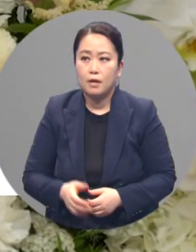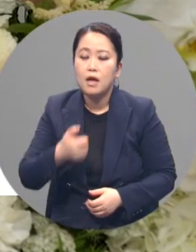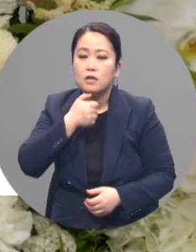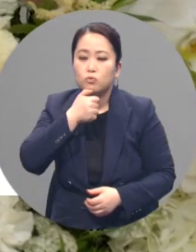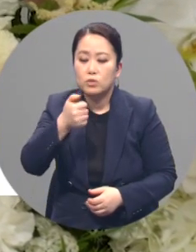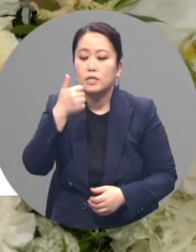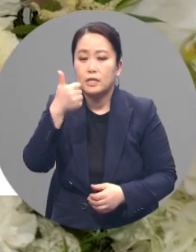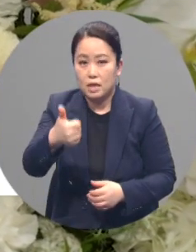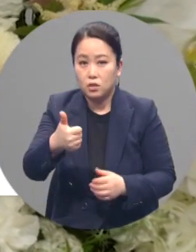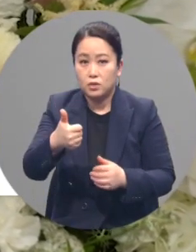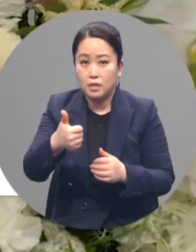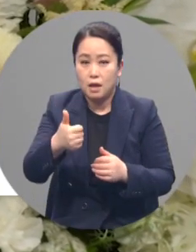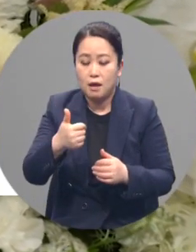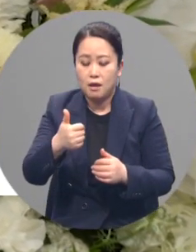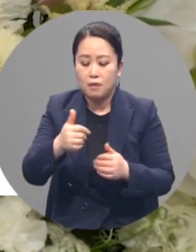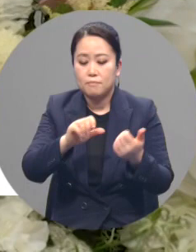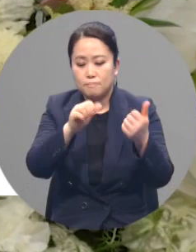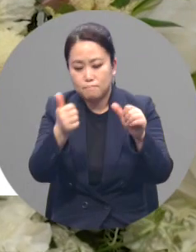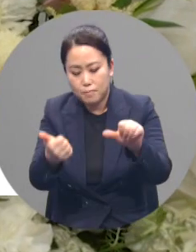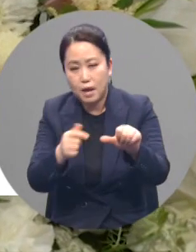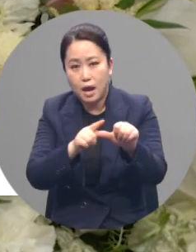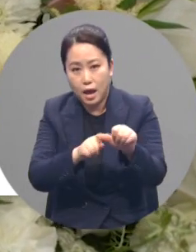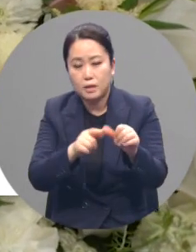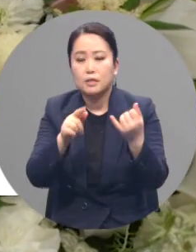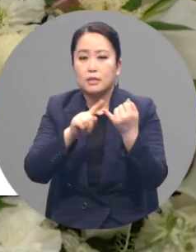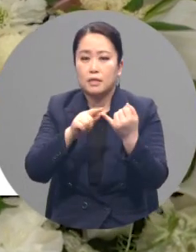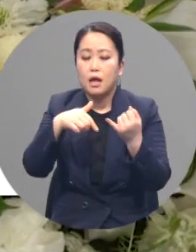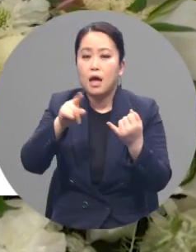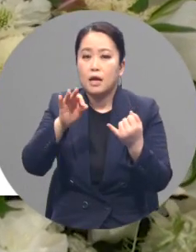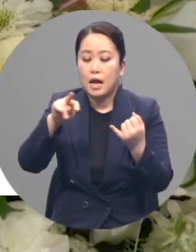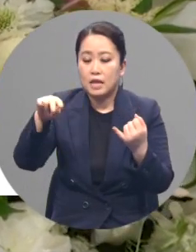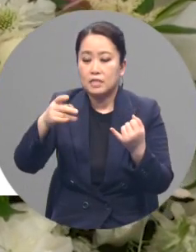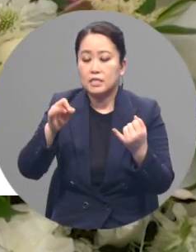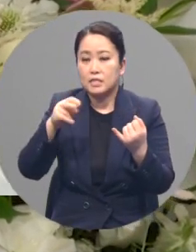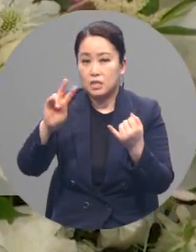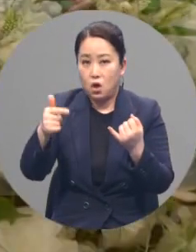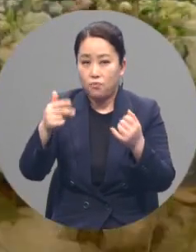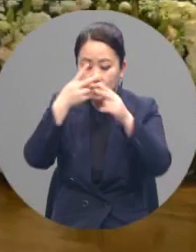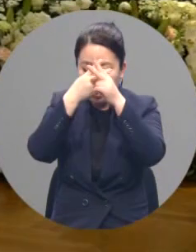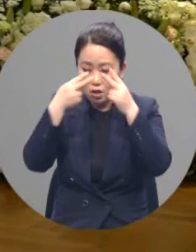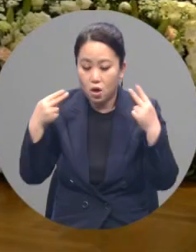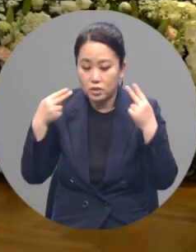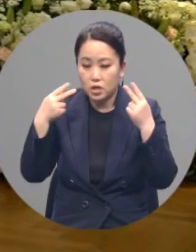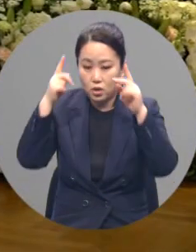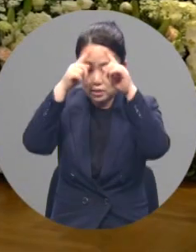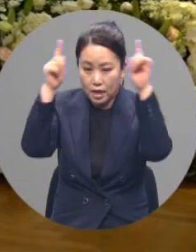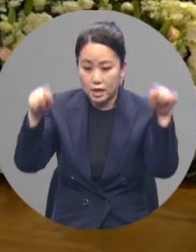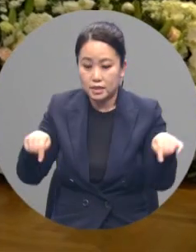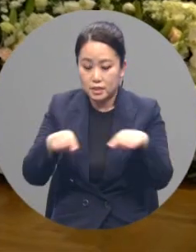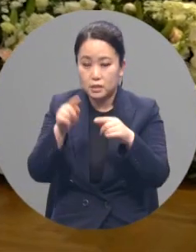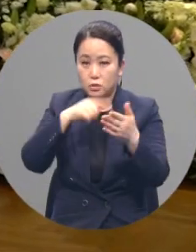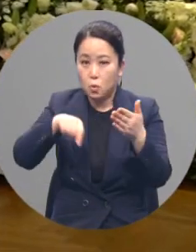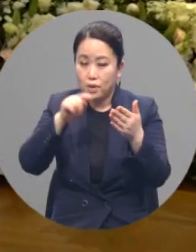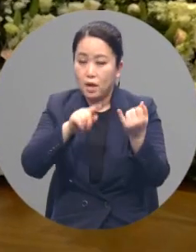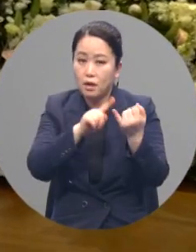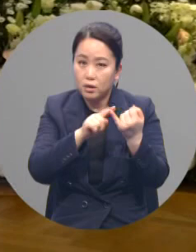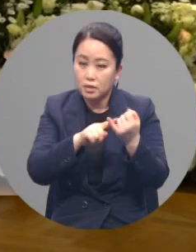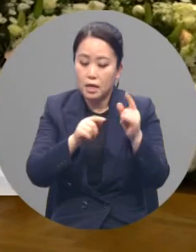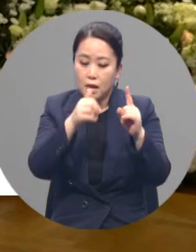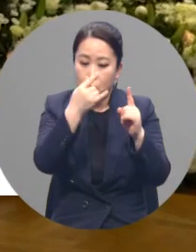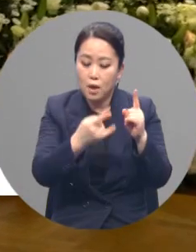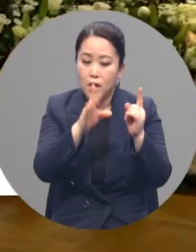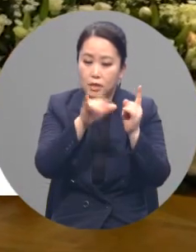55살의 나이로 하늘의 별이 된 고 강수현 씨. 영정사진 속의 그녀는 1회 때부터 집행위원장을